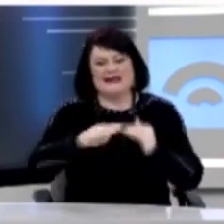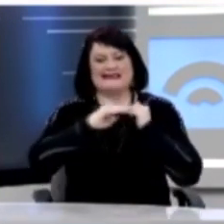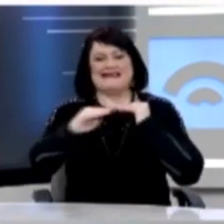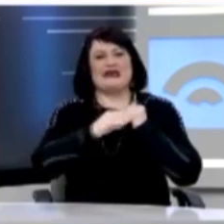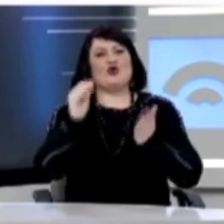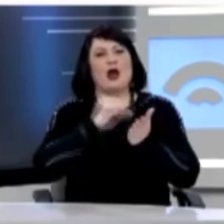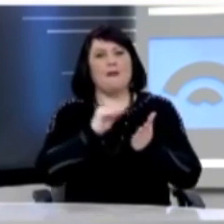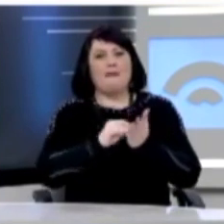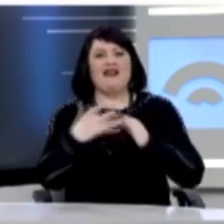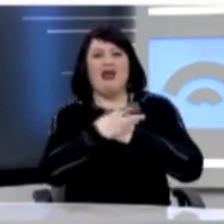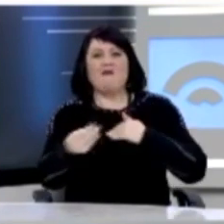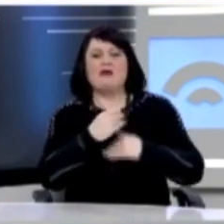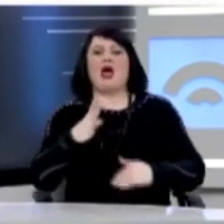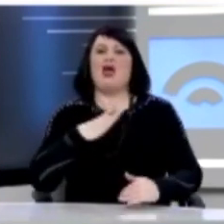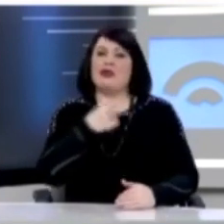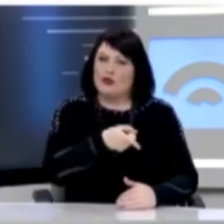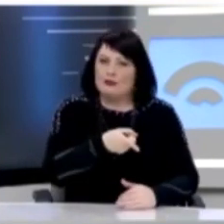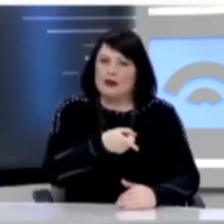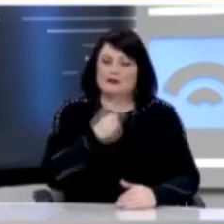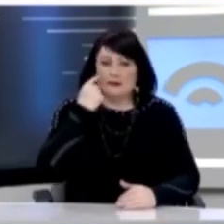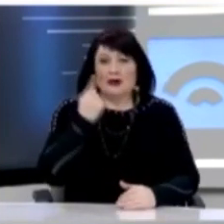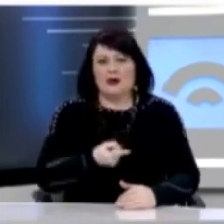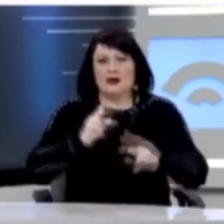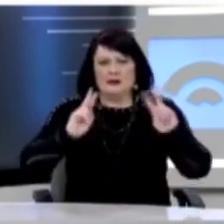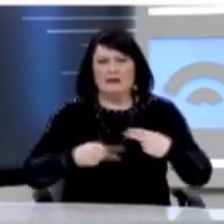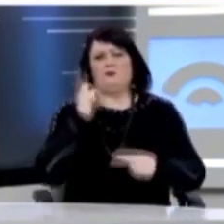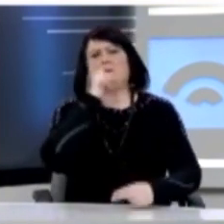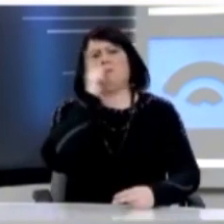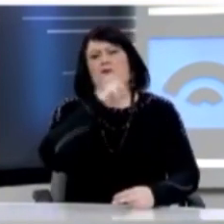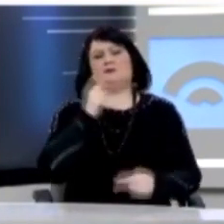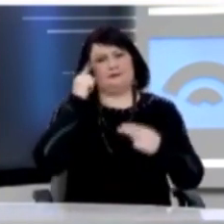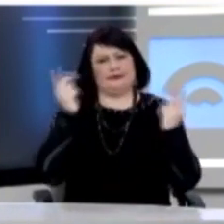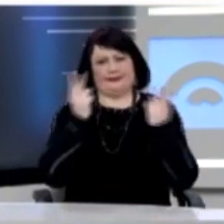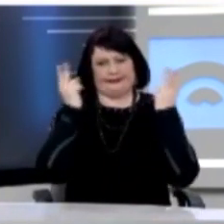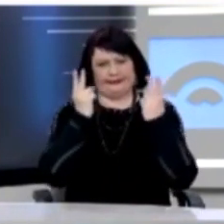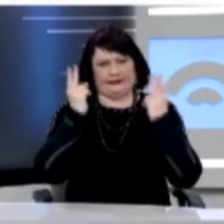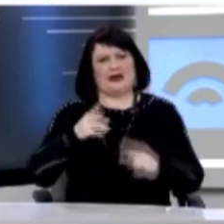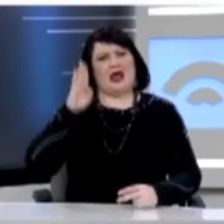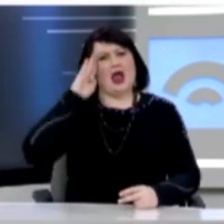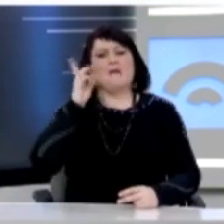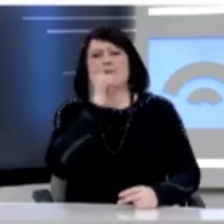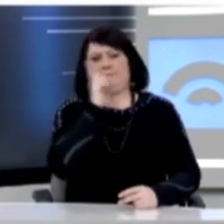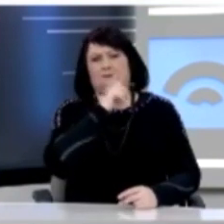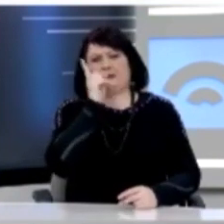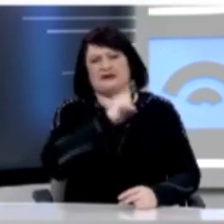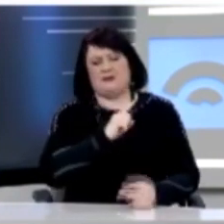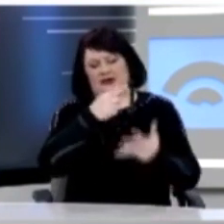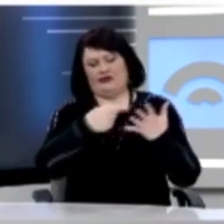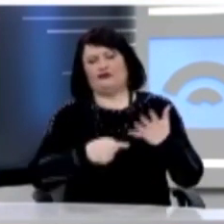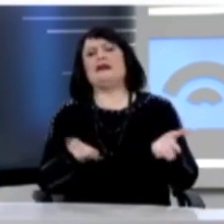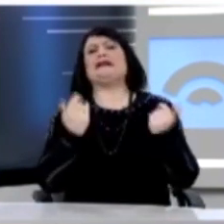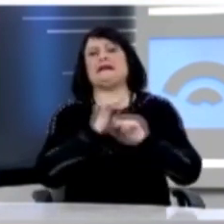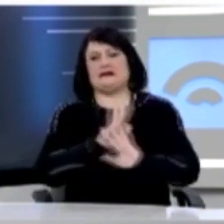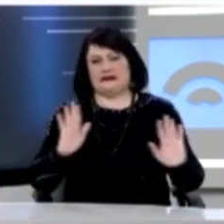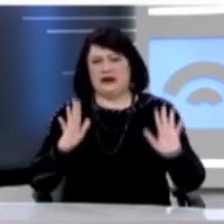το αίμα αυτών των λαών, αποκαλύπτονταν ότι όλα αυτά ήταν αέρας κοπανιστός, ότι τίποτα από αυτά δεν ίσχυε.